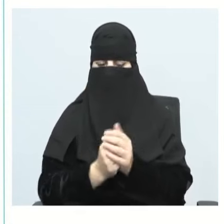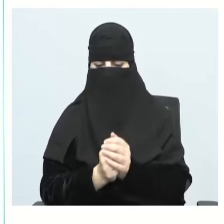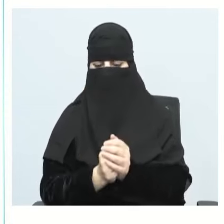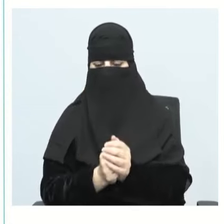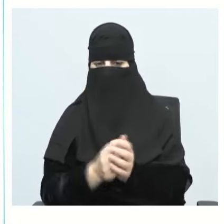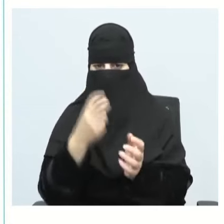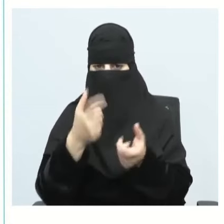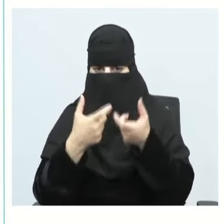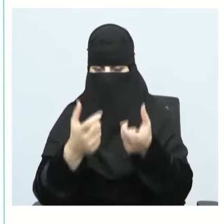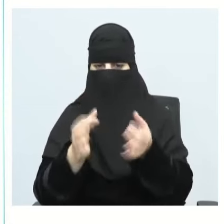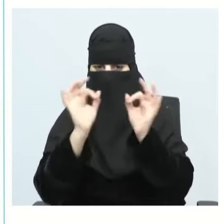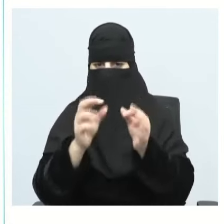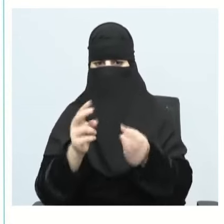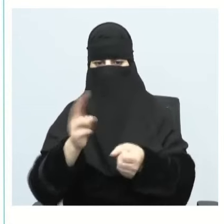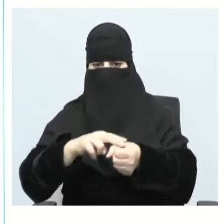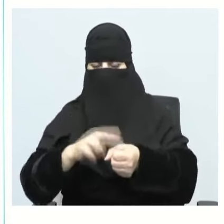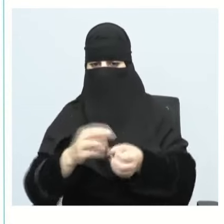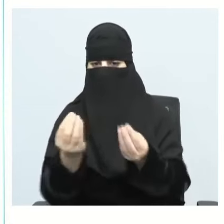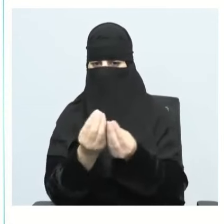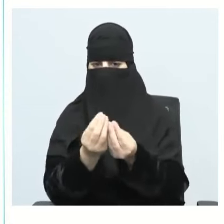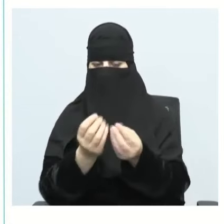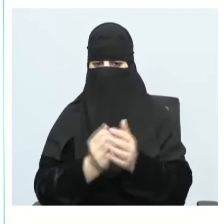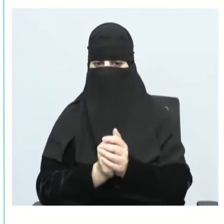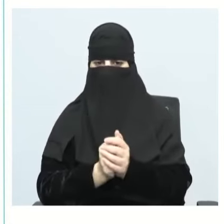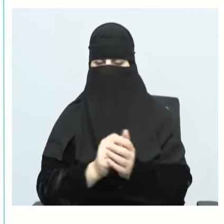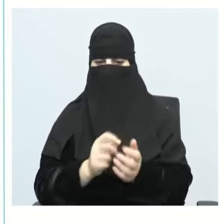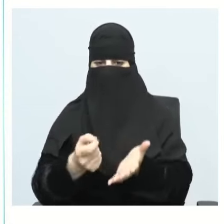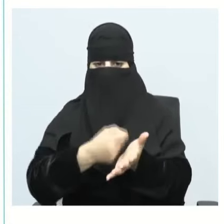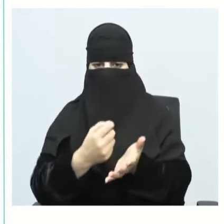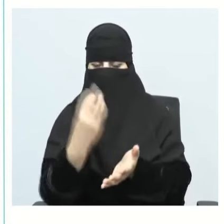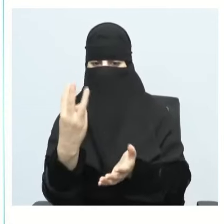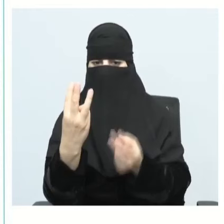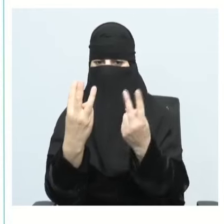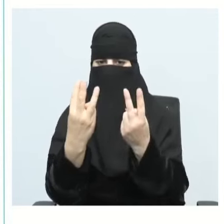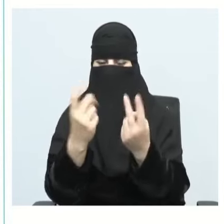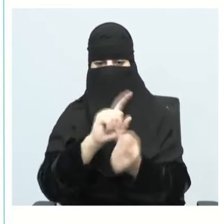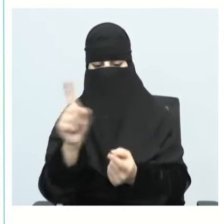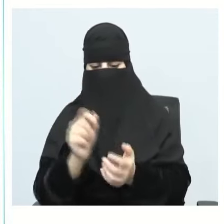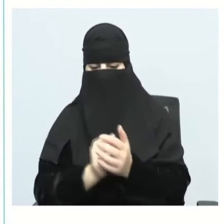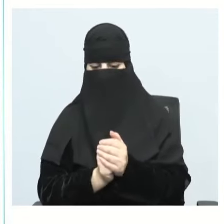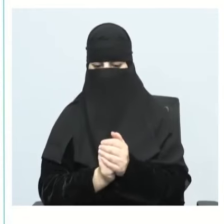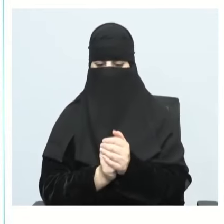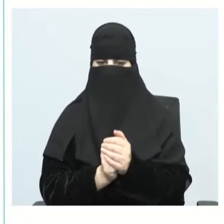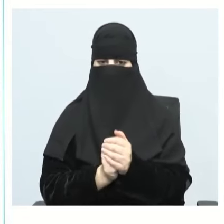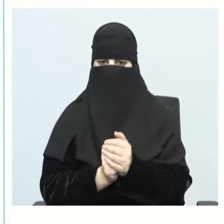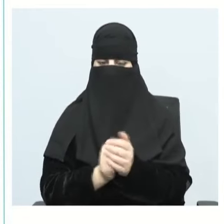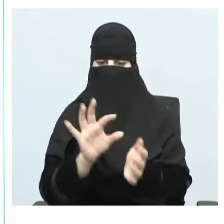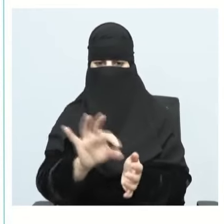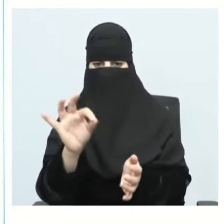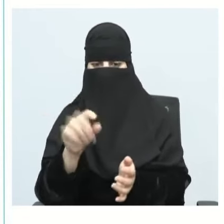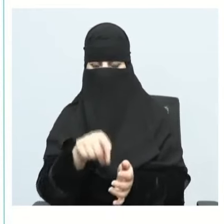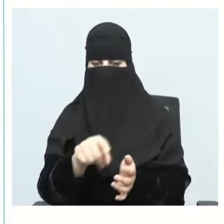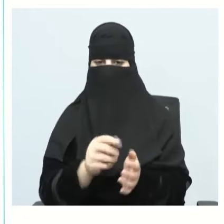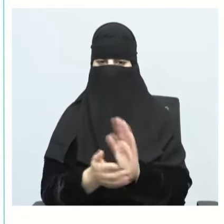انتبه ما يتكرروا مع بعض يعني كيف يعني ما تكتب لي مره ثانيه ثلاثه واثنين ما تكتب كذا خلاص هي مره ثانيه اختارت هذه